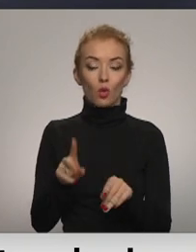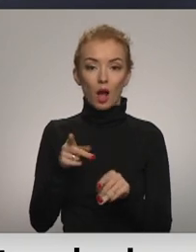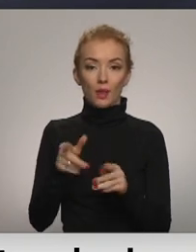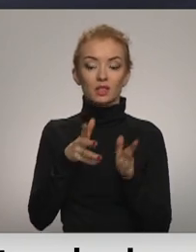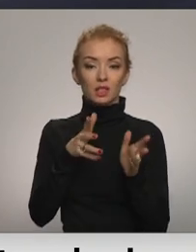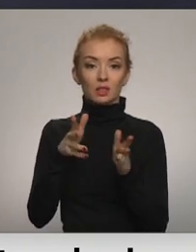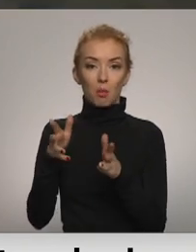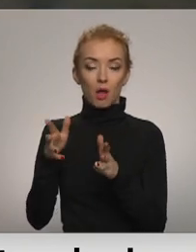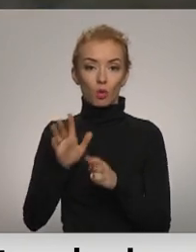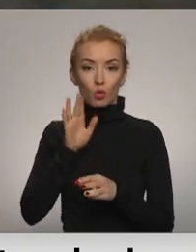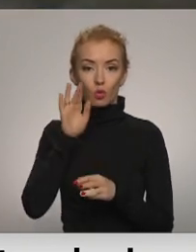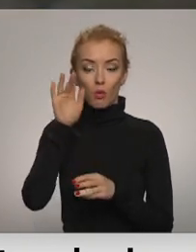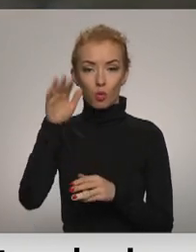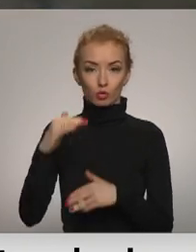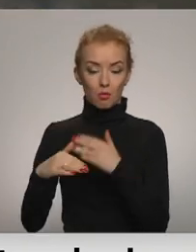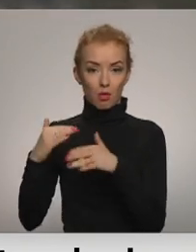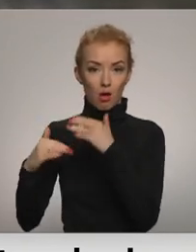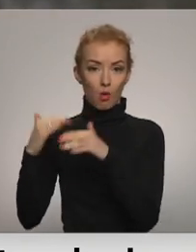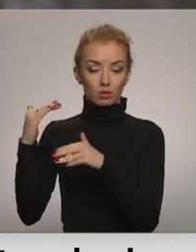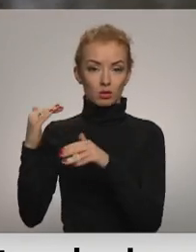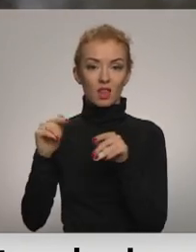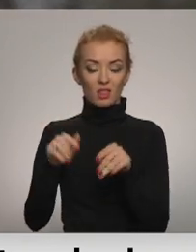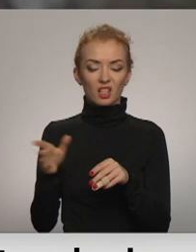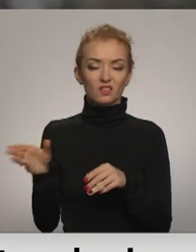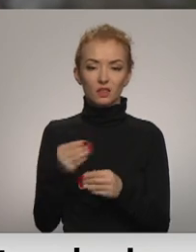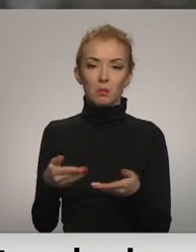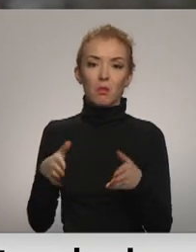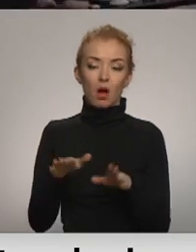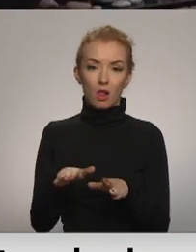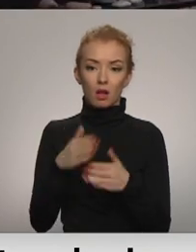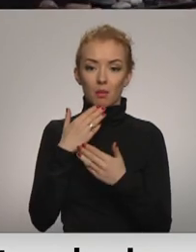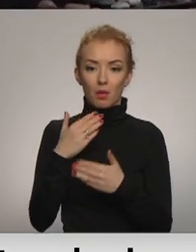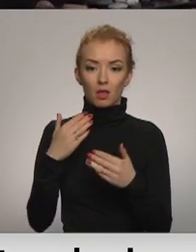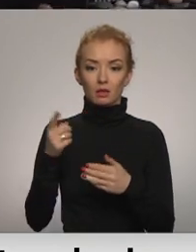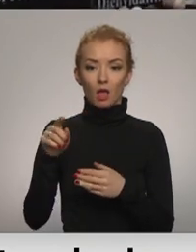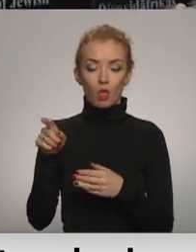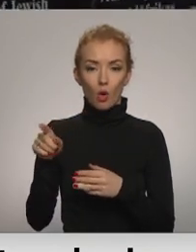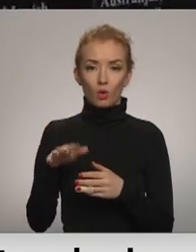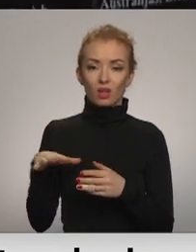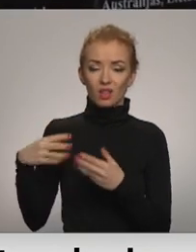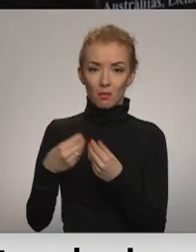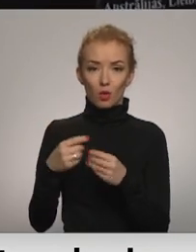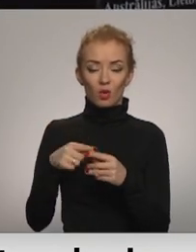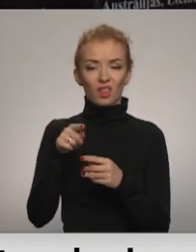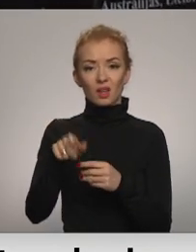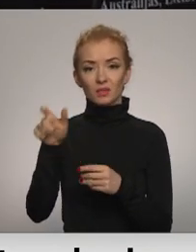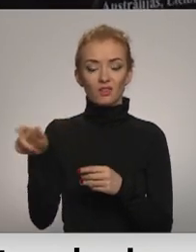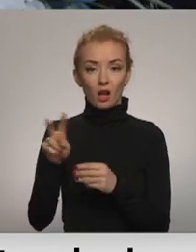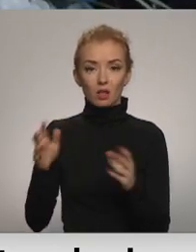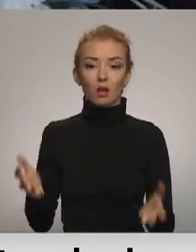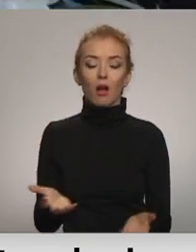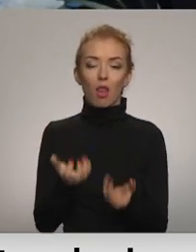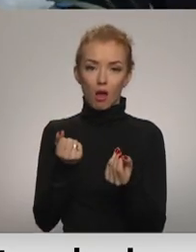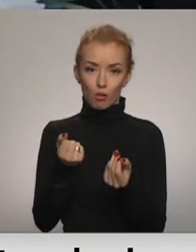iespaido topošos paudzes. Tas viss paliek. Paldies Sedola ģimenei un tiem neebrejiem, kuri ir